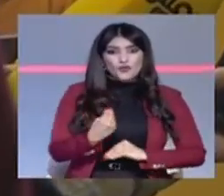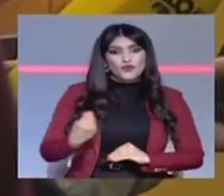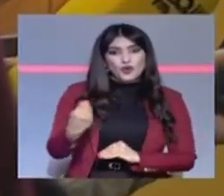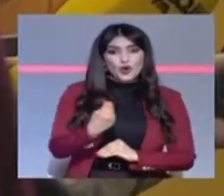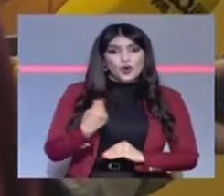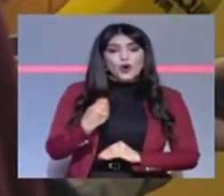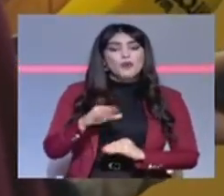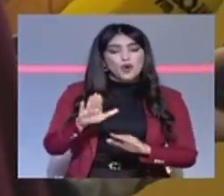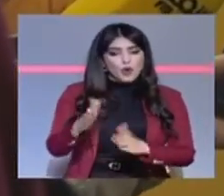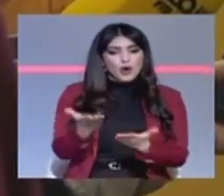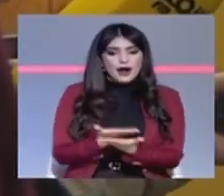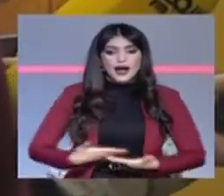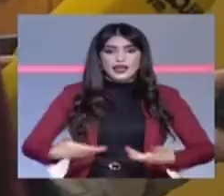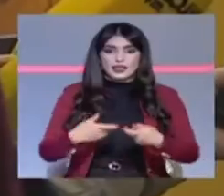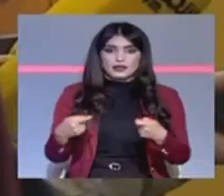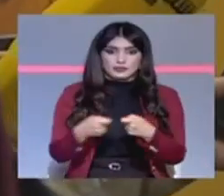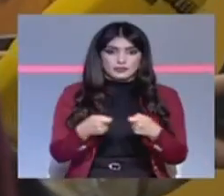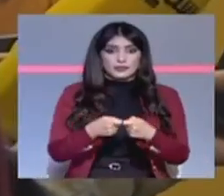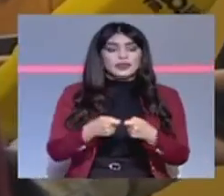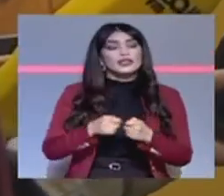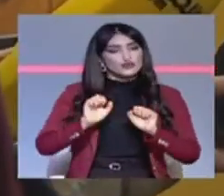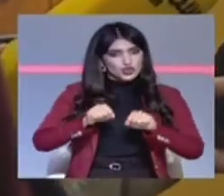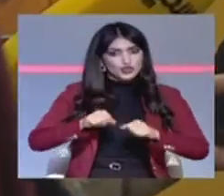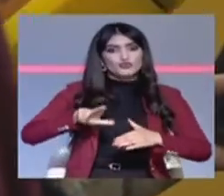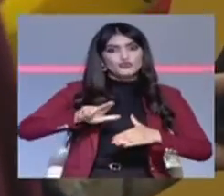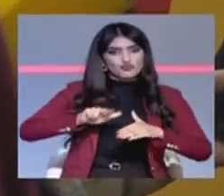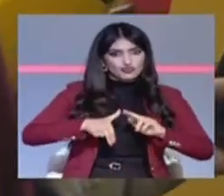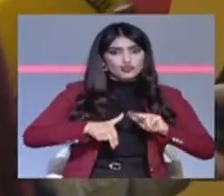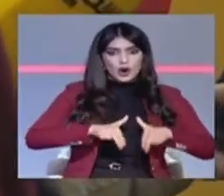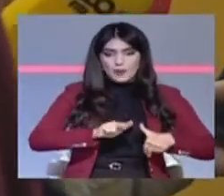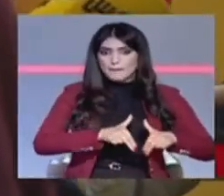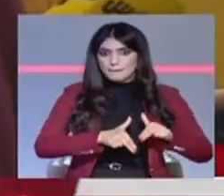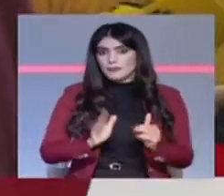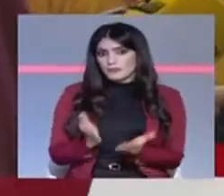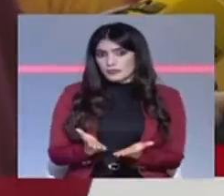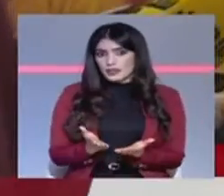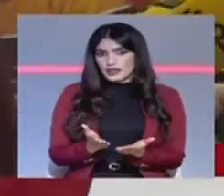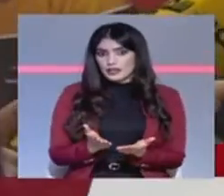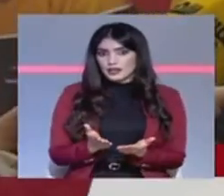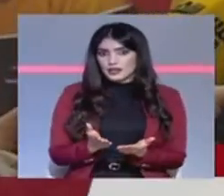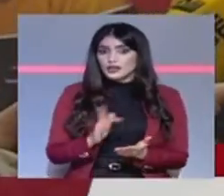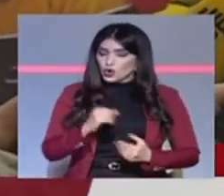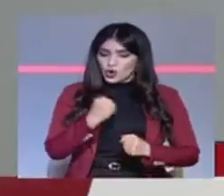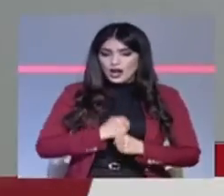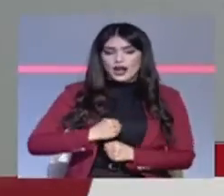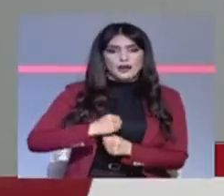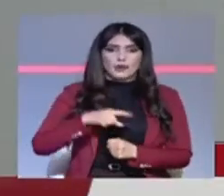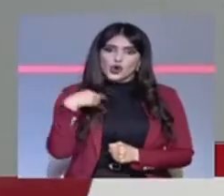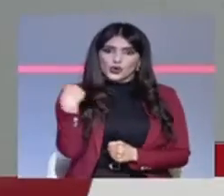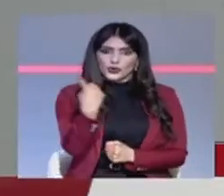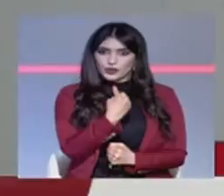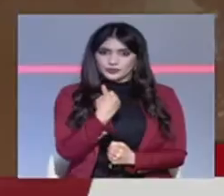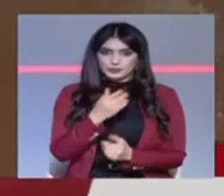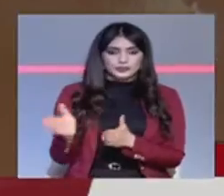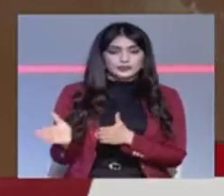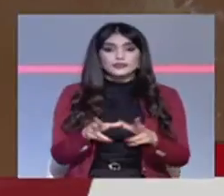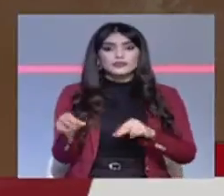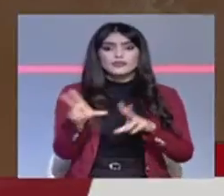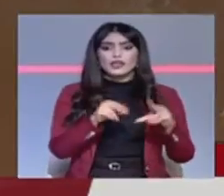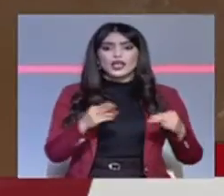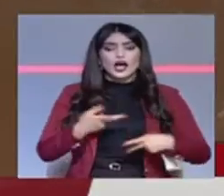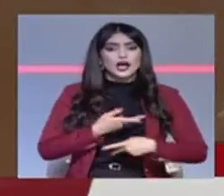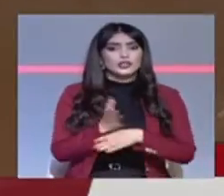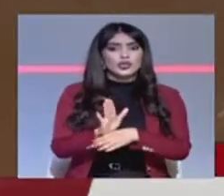الفضاء الامثل الى ان فاتقوا فيه واللي يتمنوا فيه المجهودات كما تم عرض نتائج